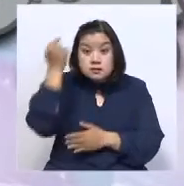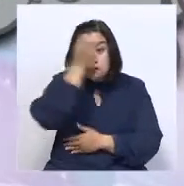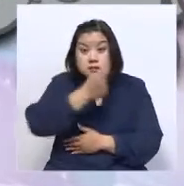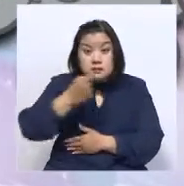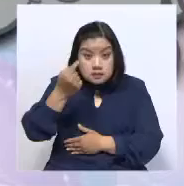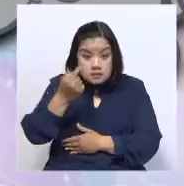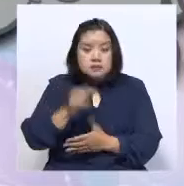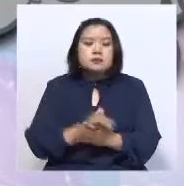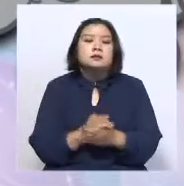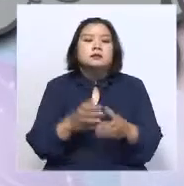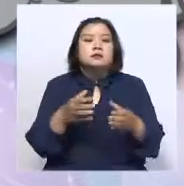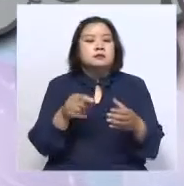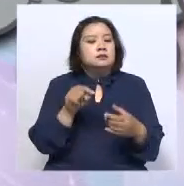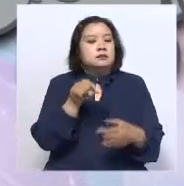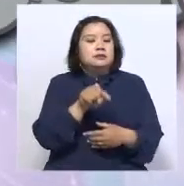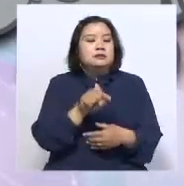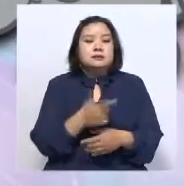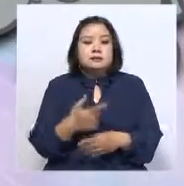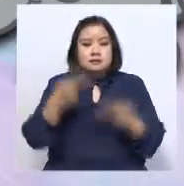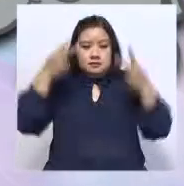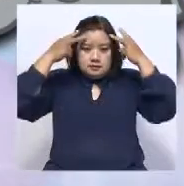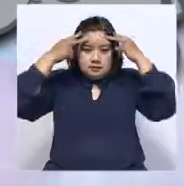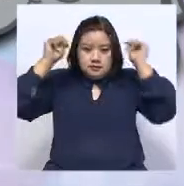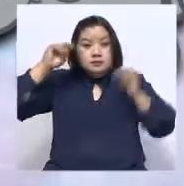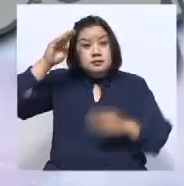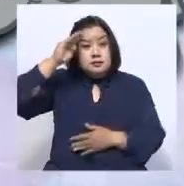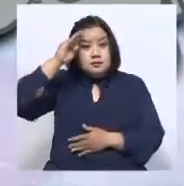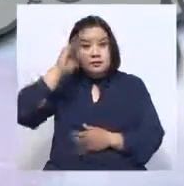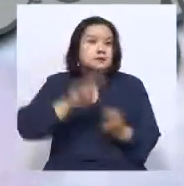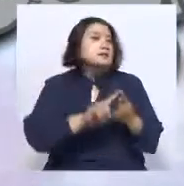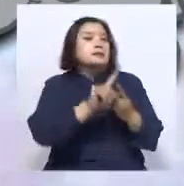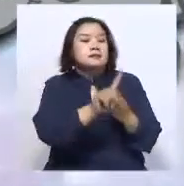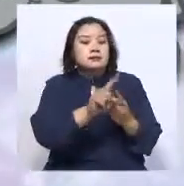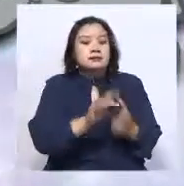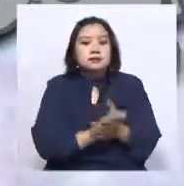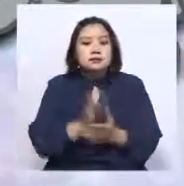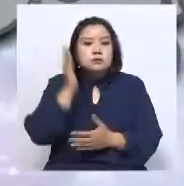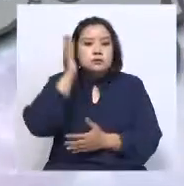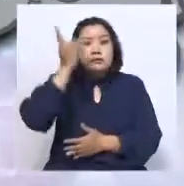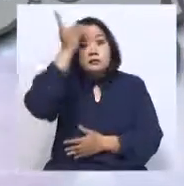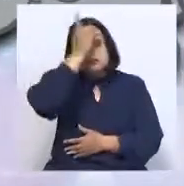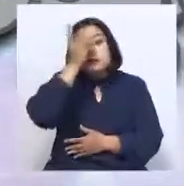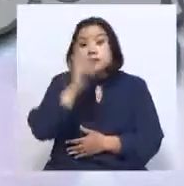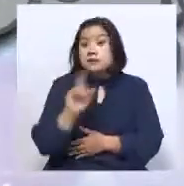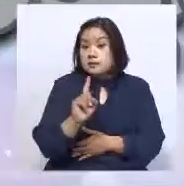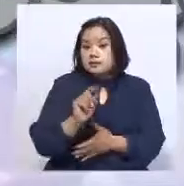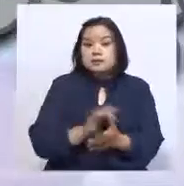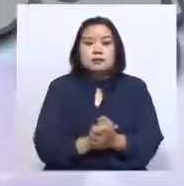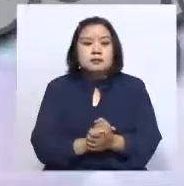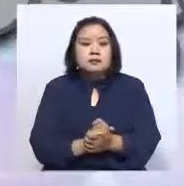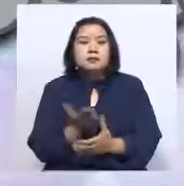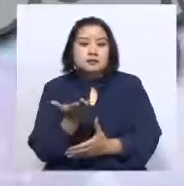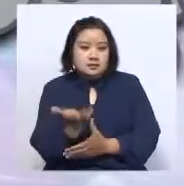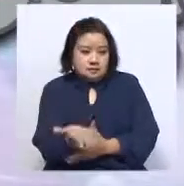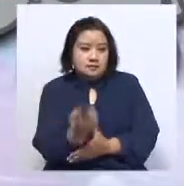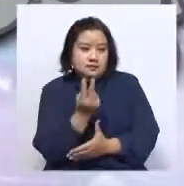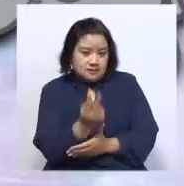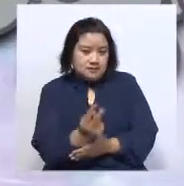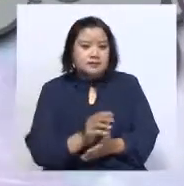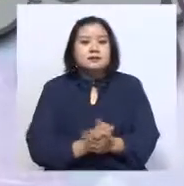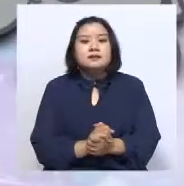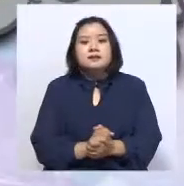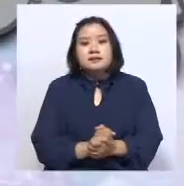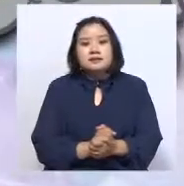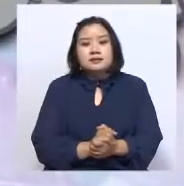นอันดับที่1ค่ะพลเอกประยุทธ์จันทร์โอชานายกรัฐมนตรีส่วนดาราชายแน่นอนค่ะต้องเป็นตอนนี้ไม่ใช่พี่หมื่นแล้ว